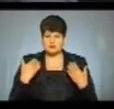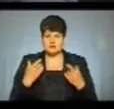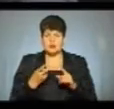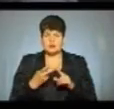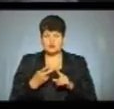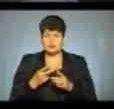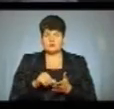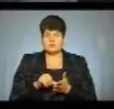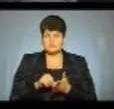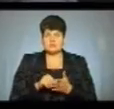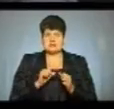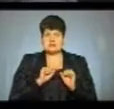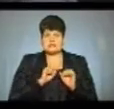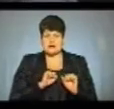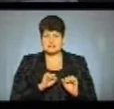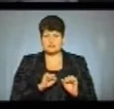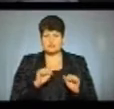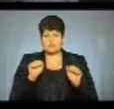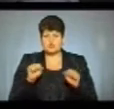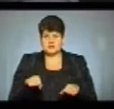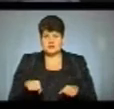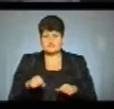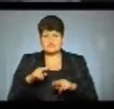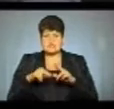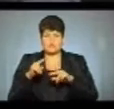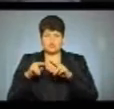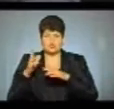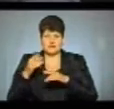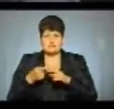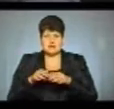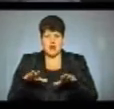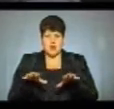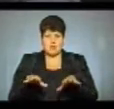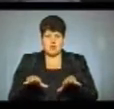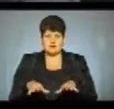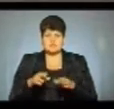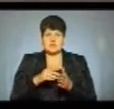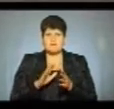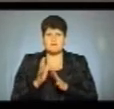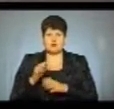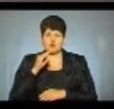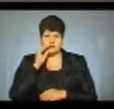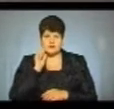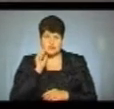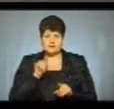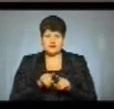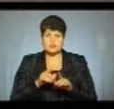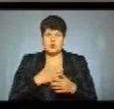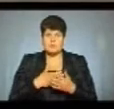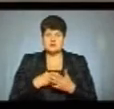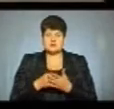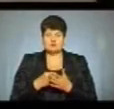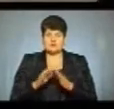вона виступить захистом від можливих потенційної забудови цієї локації в парку Шевченка. Подав на громадський бюджет